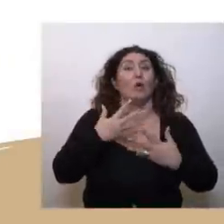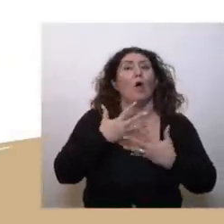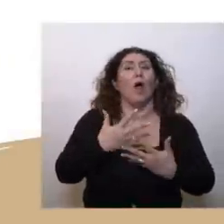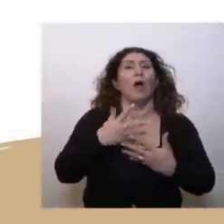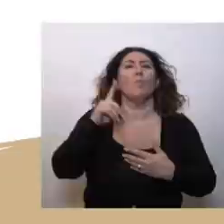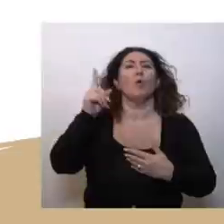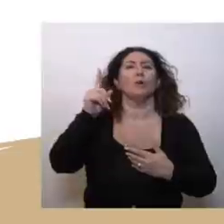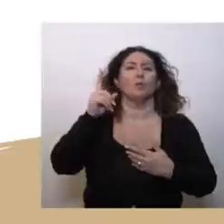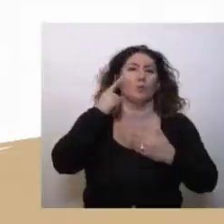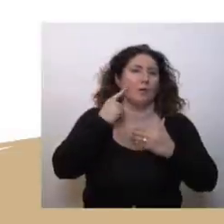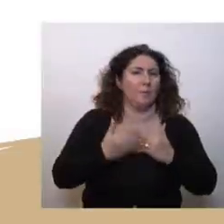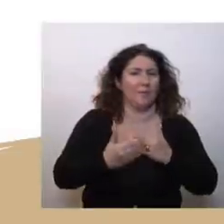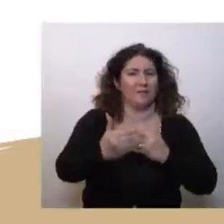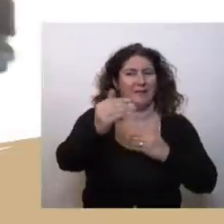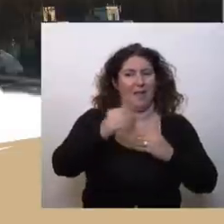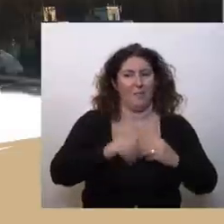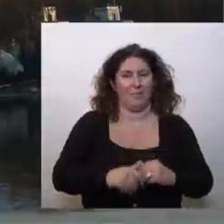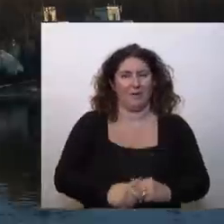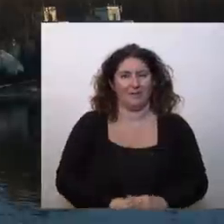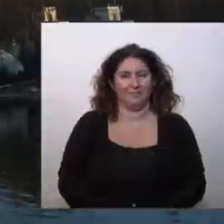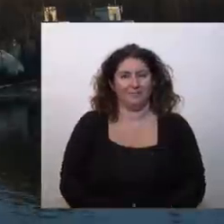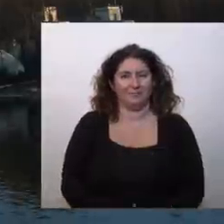sempre.